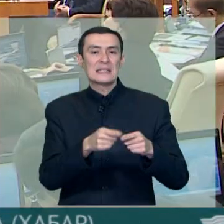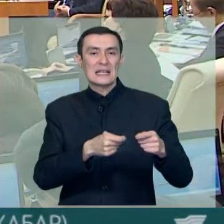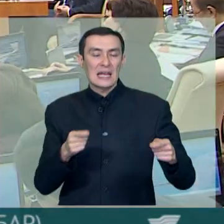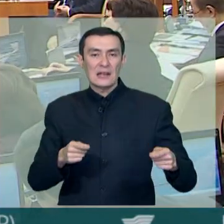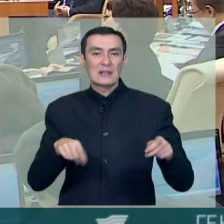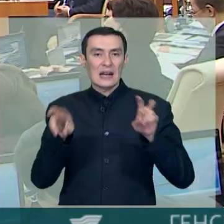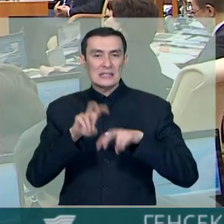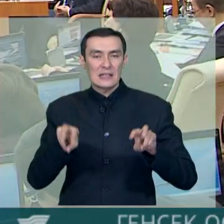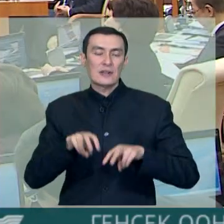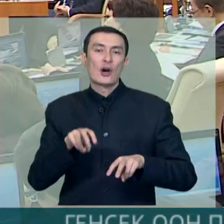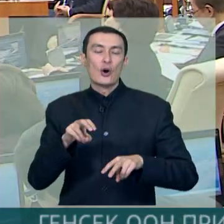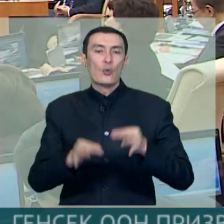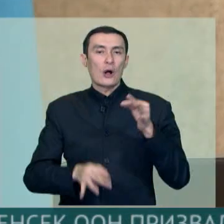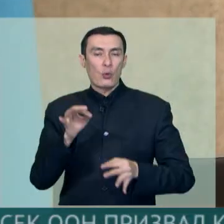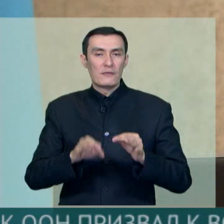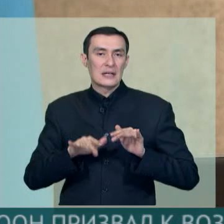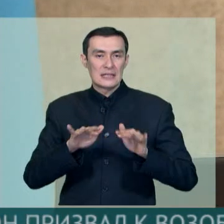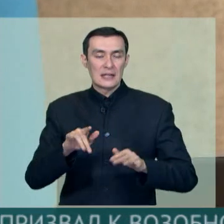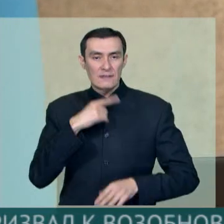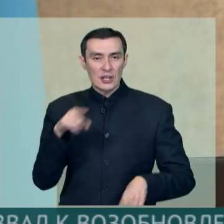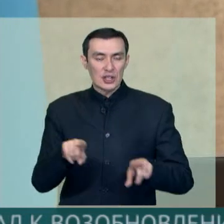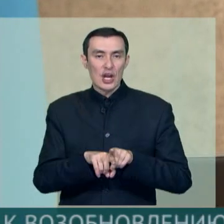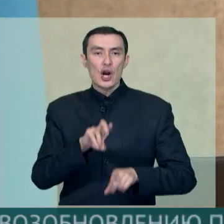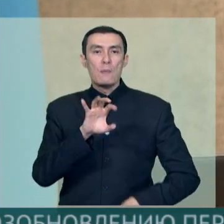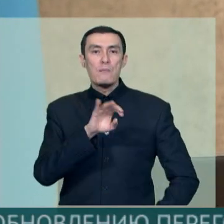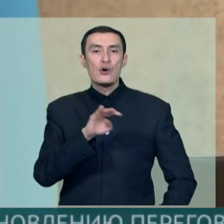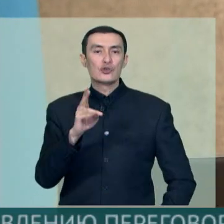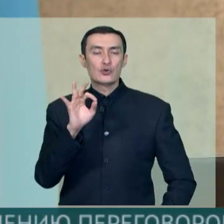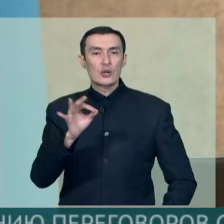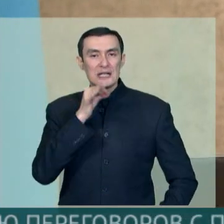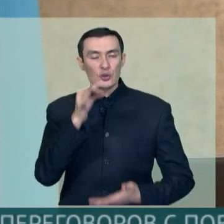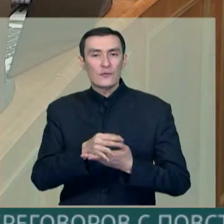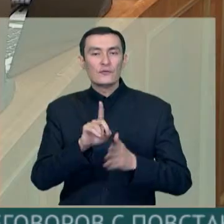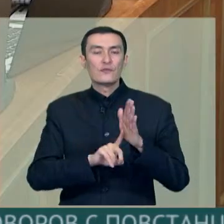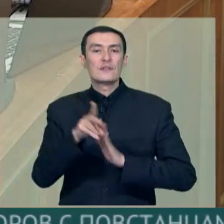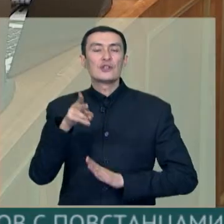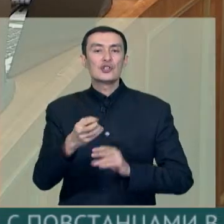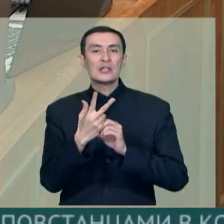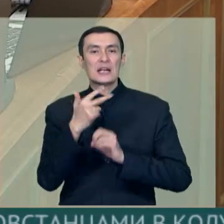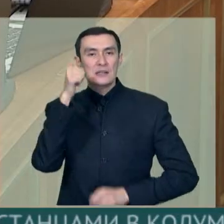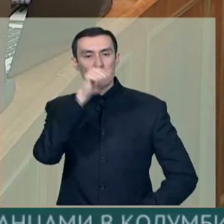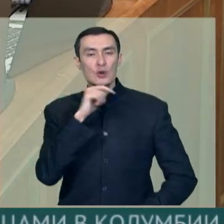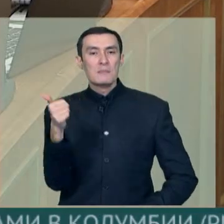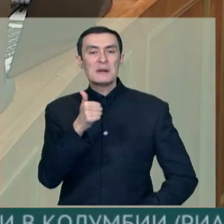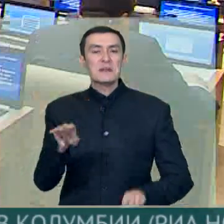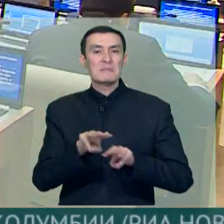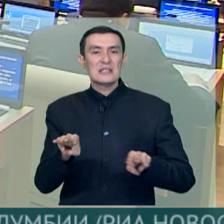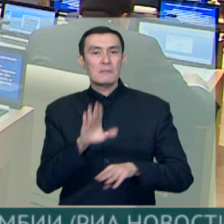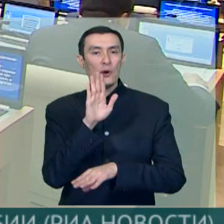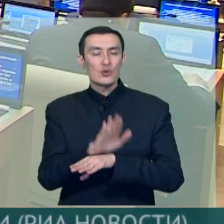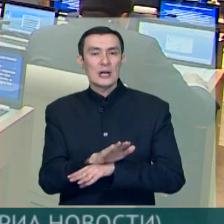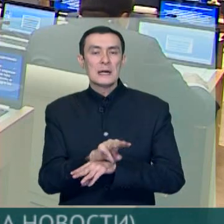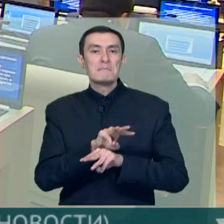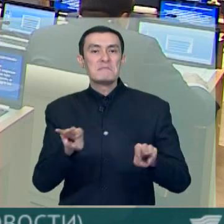затягивает расследование уголовных дел, заявил он. Также Владимир Башко напомнил, что еще в 2013 году премьер-министр поручал